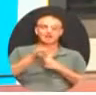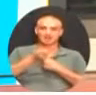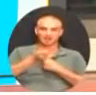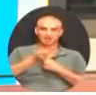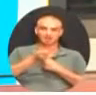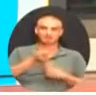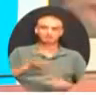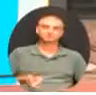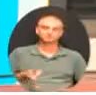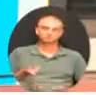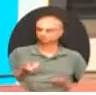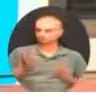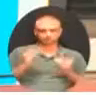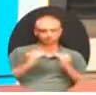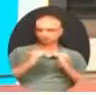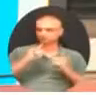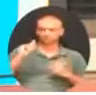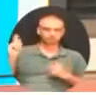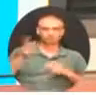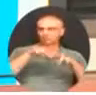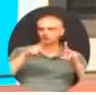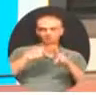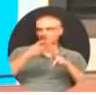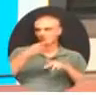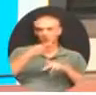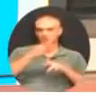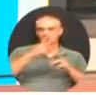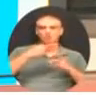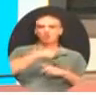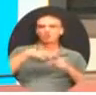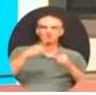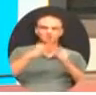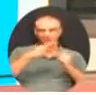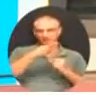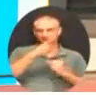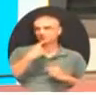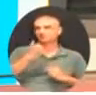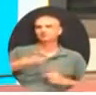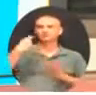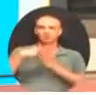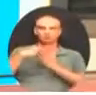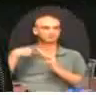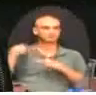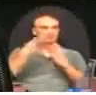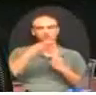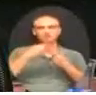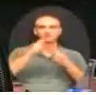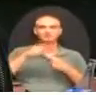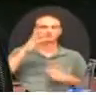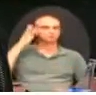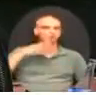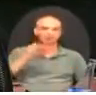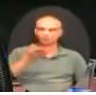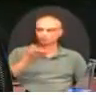חקלאי. זה נכון לגבי כלל הארץ ולא רק לגבי עוטף עזה, אלא דברים של שר האוצר. אני חוזרת אלייך, חברת הכנסת